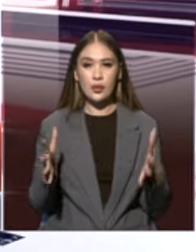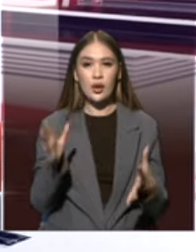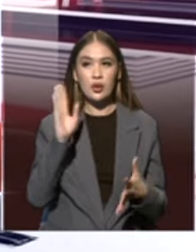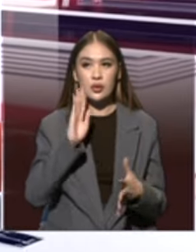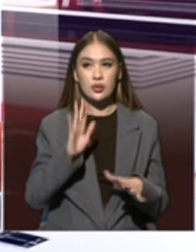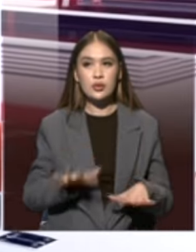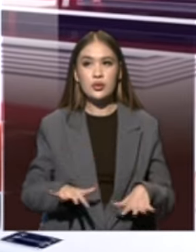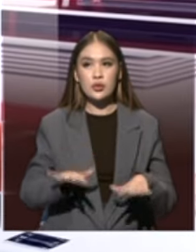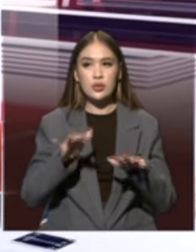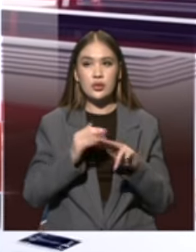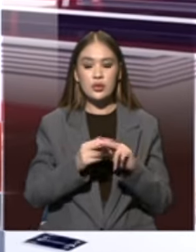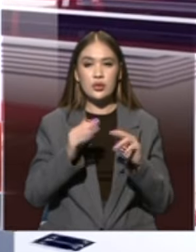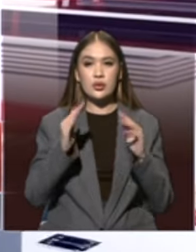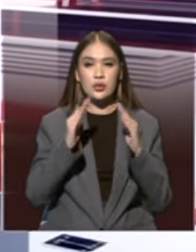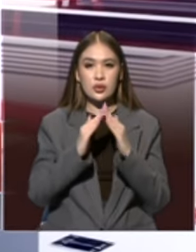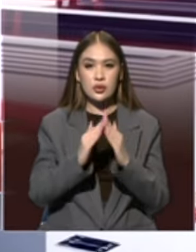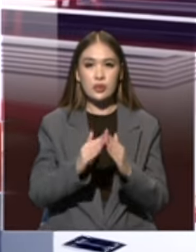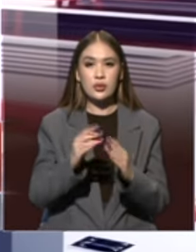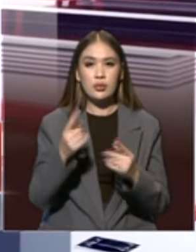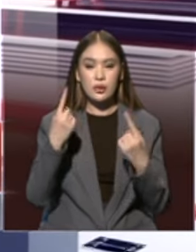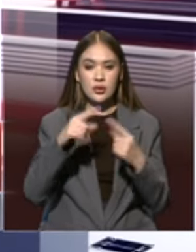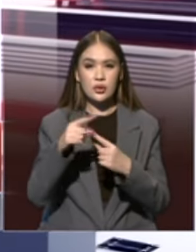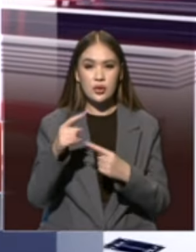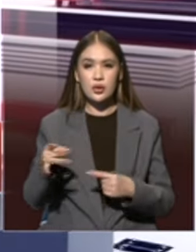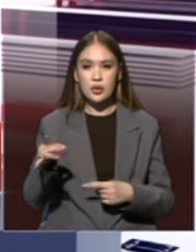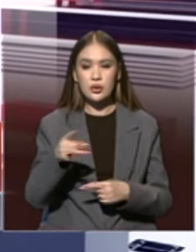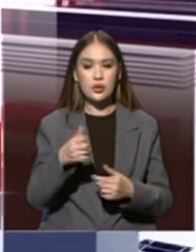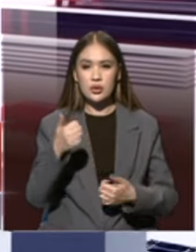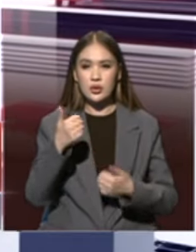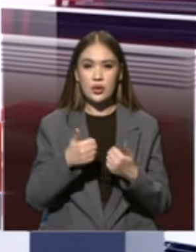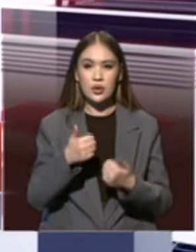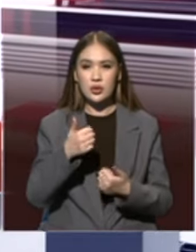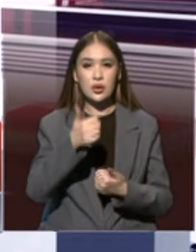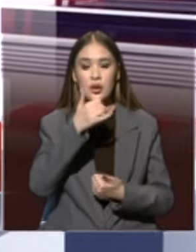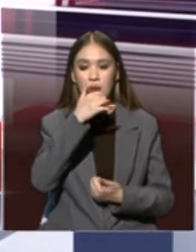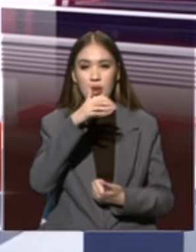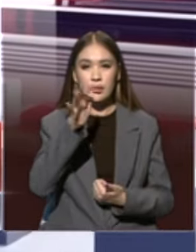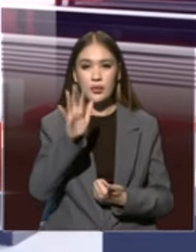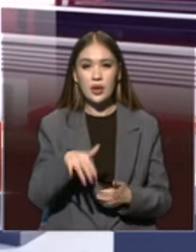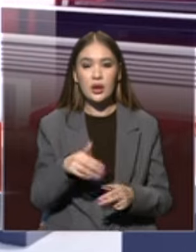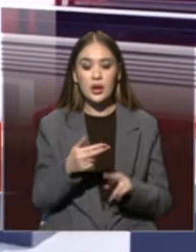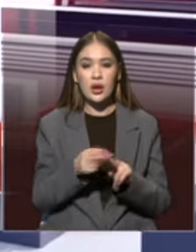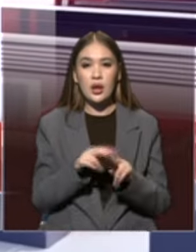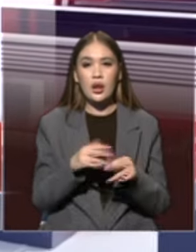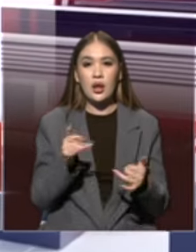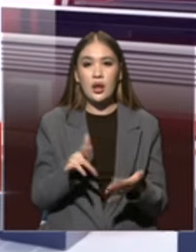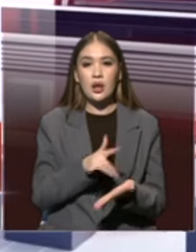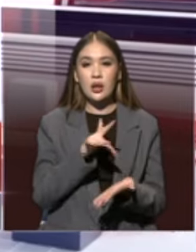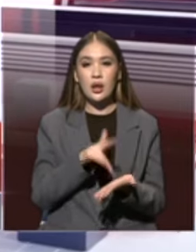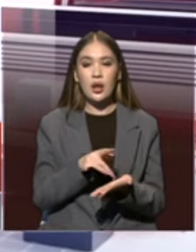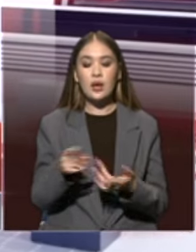кеткен баспаналардың саны мен басқа региондарды салыстыруға келмейді. Қазіргі таңда біз қалалық әкімдікке 10 мыңнан аса